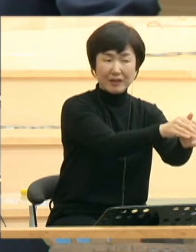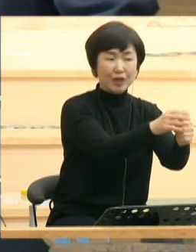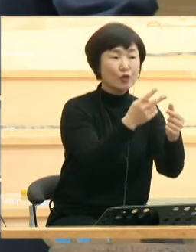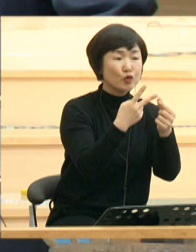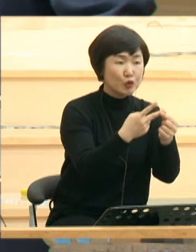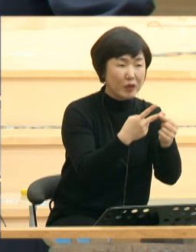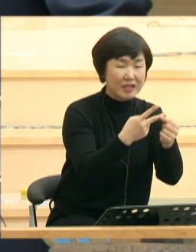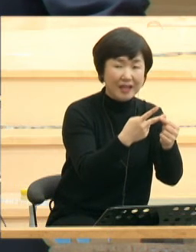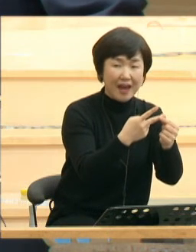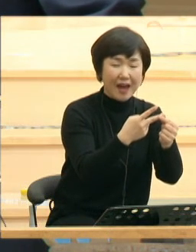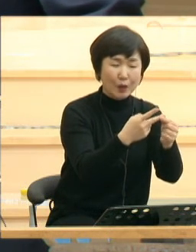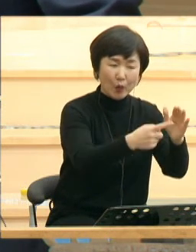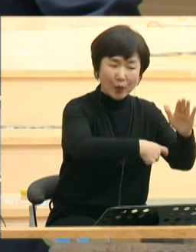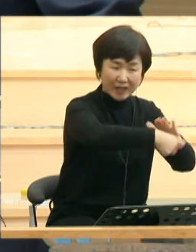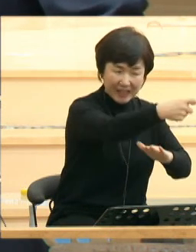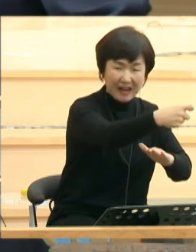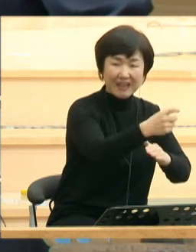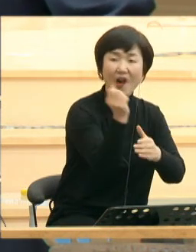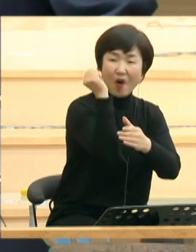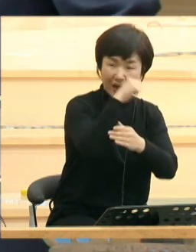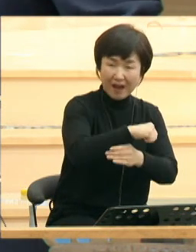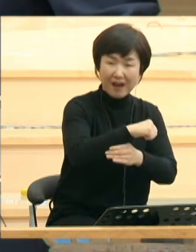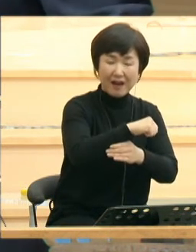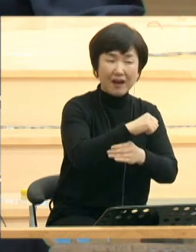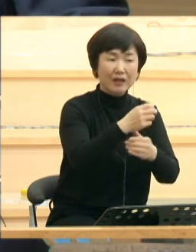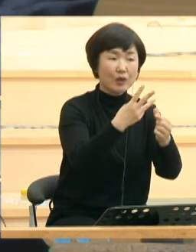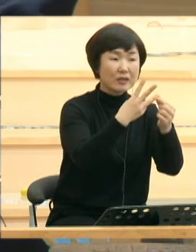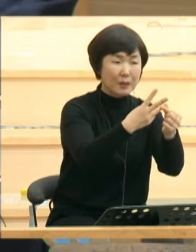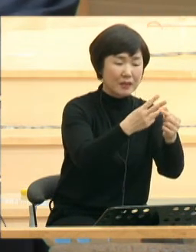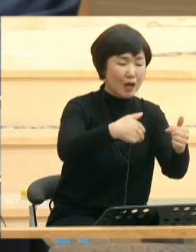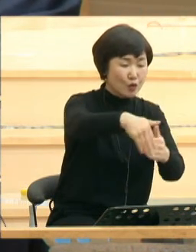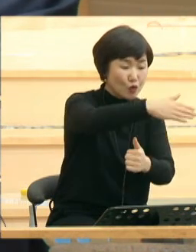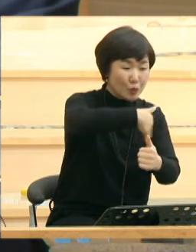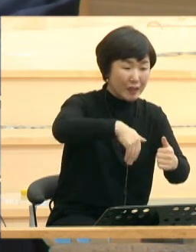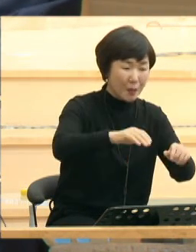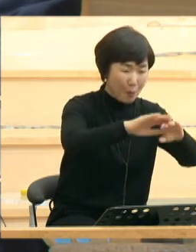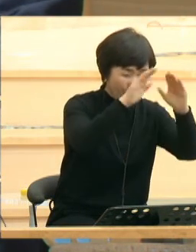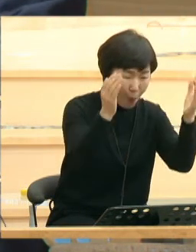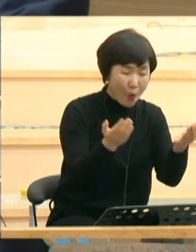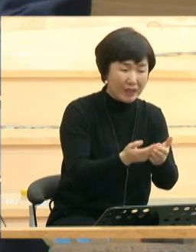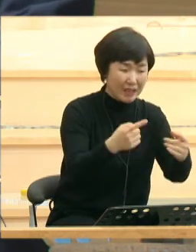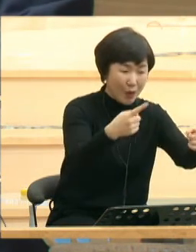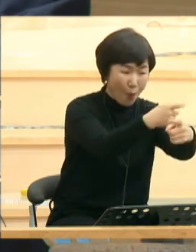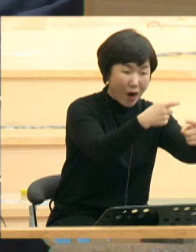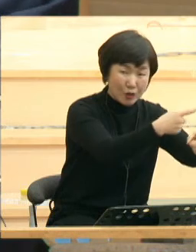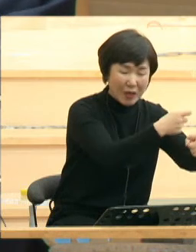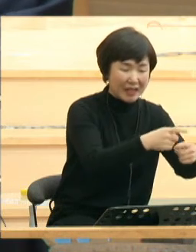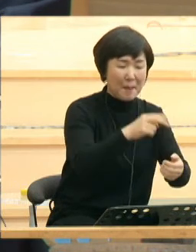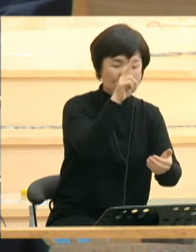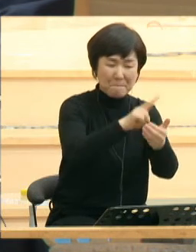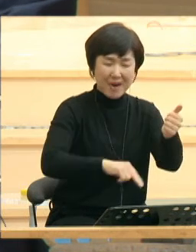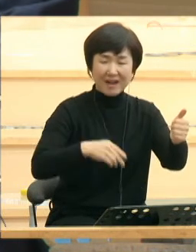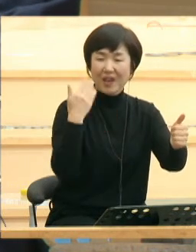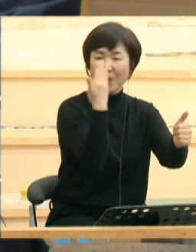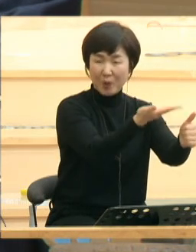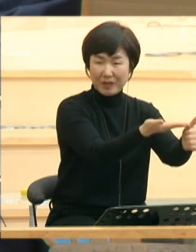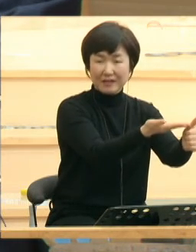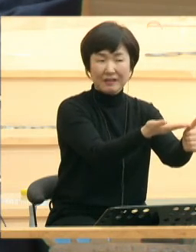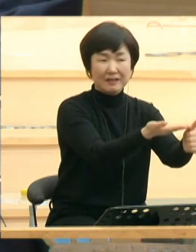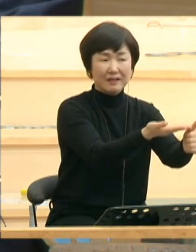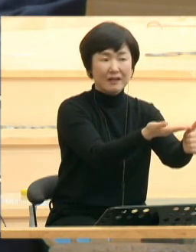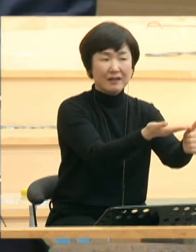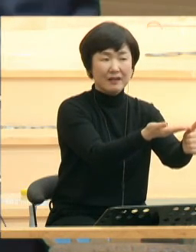그들에게 노력을 다하게 하셨고 또 주위에 있는 모든 대적을 손에 팔아 넘기기 셔 때요